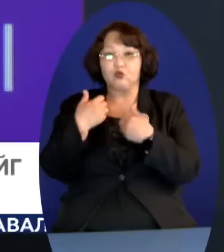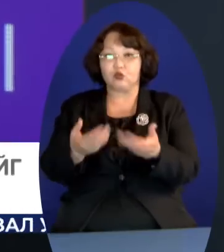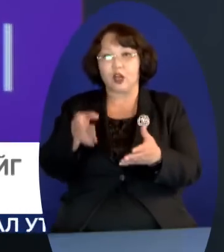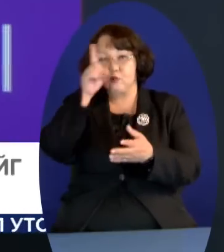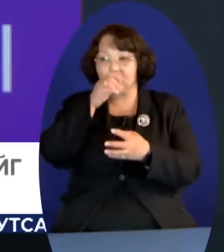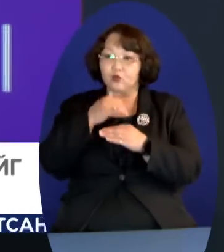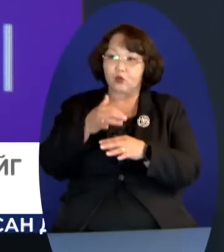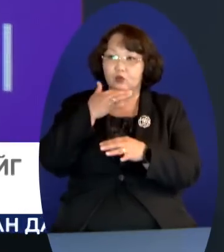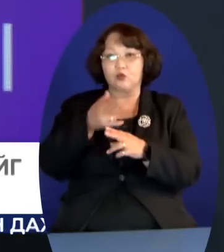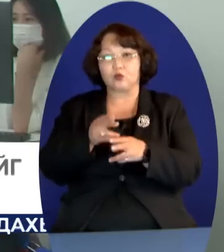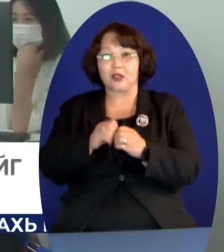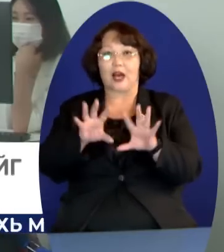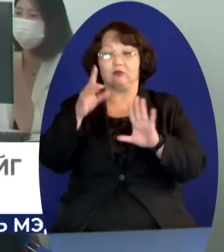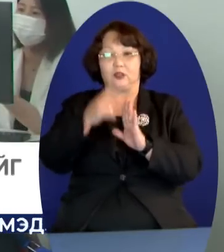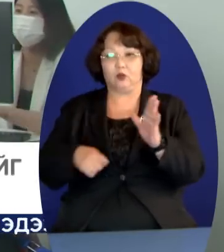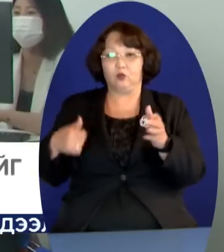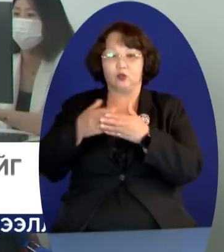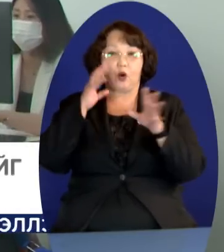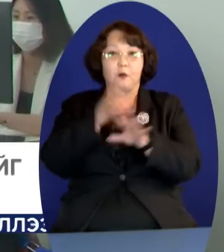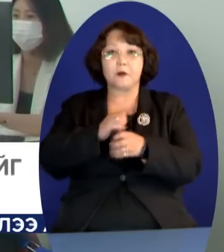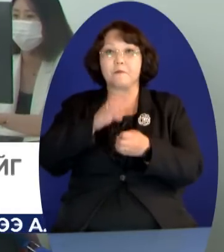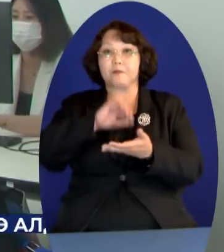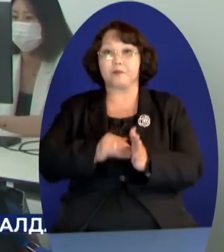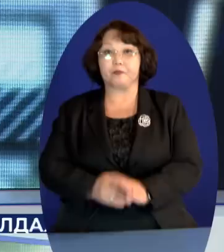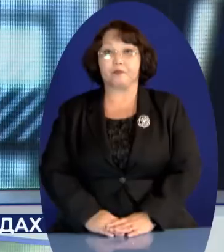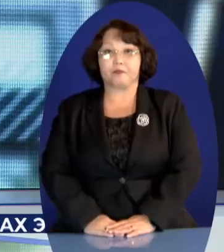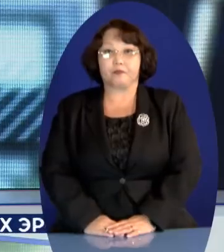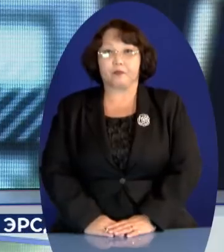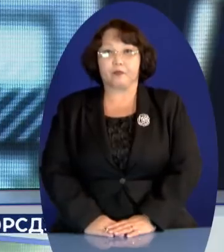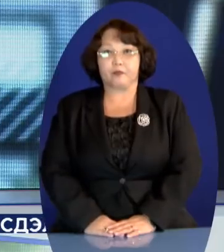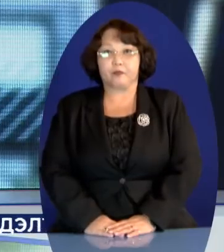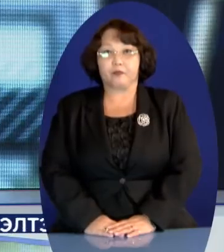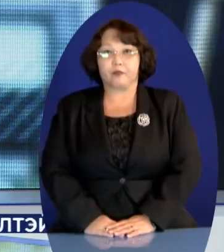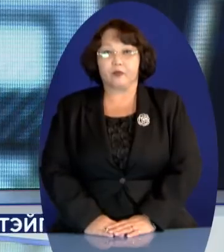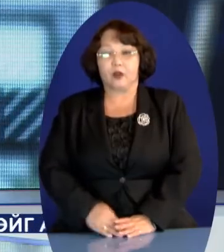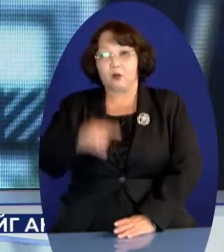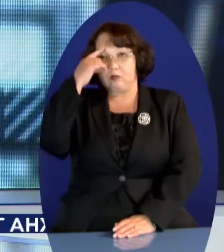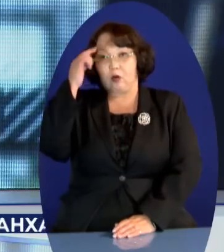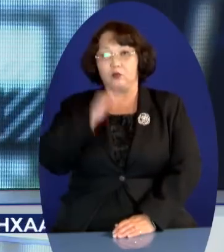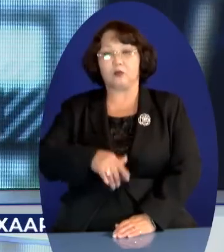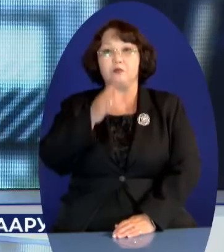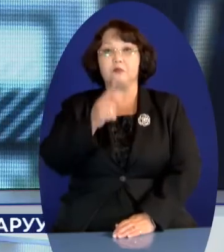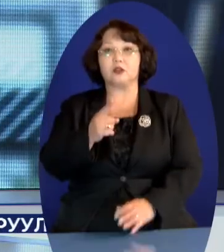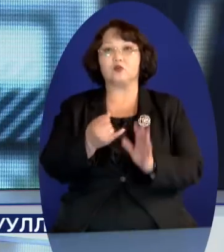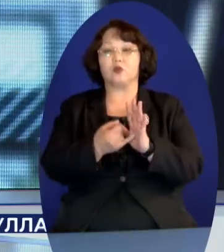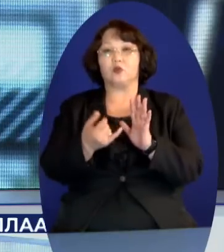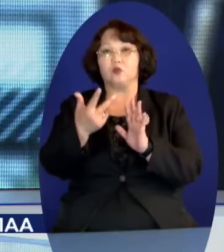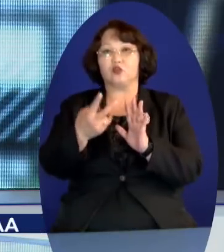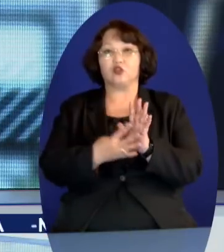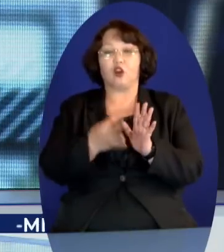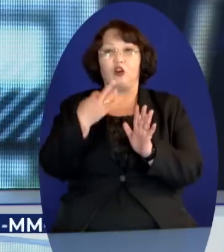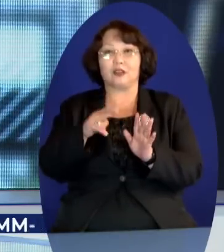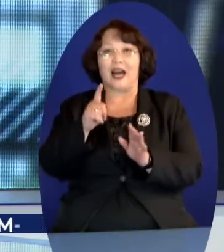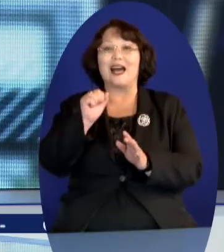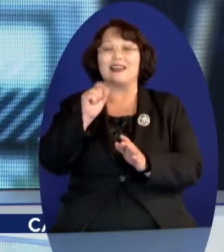сар хүртэл зохион байгуулахар төлөвлөжээ. Монгол улсад 1639 онд халахын